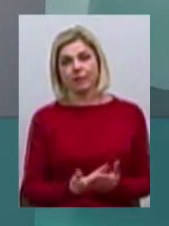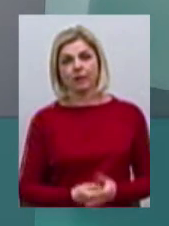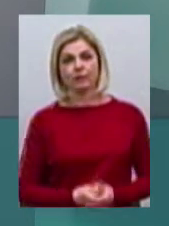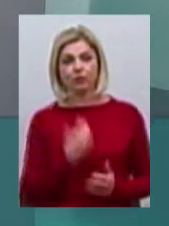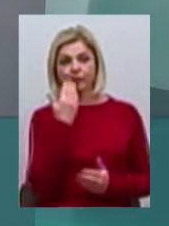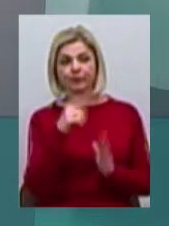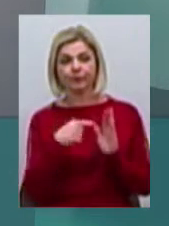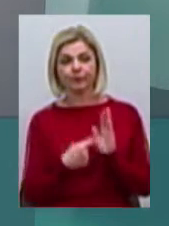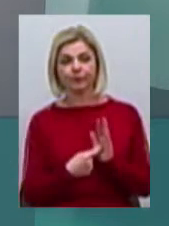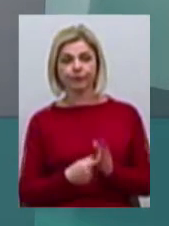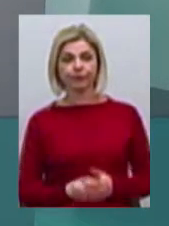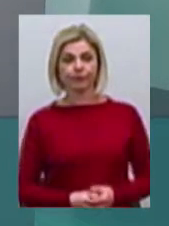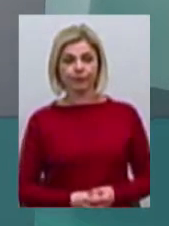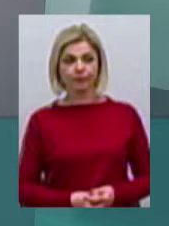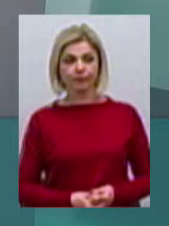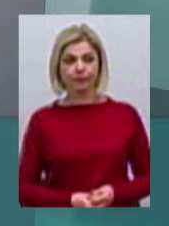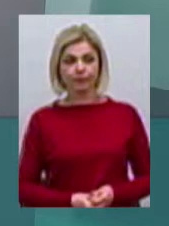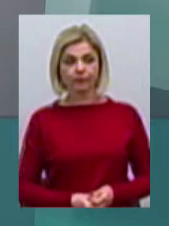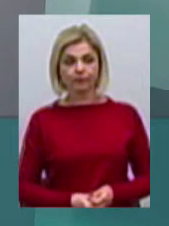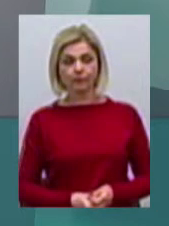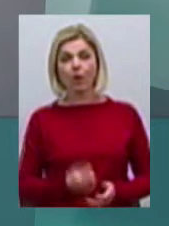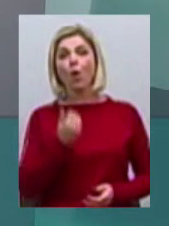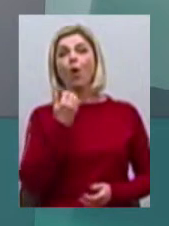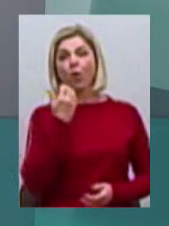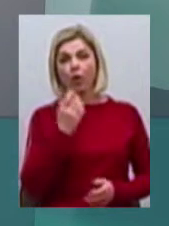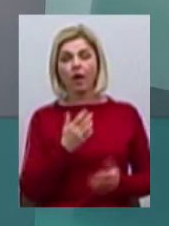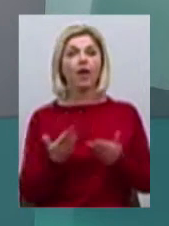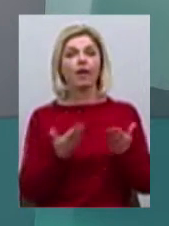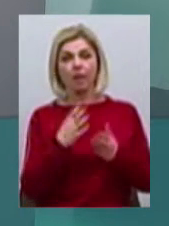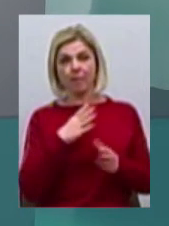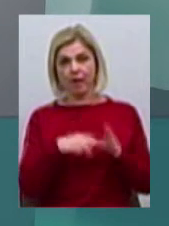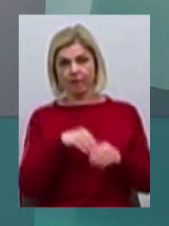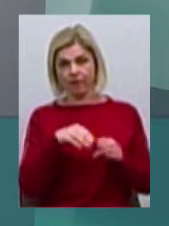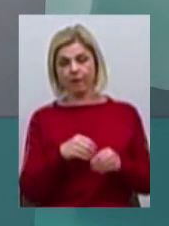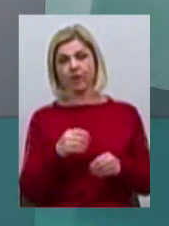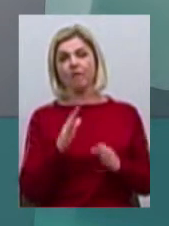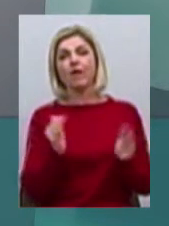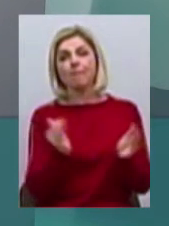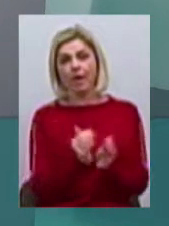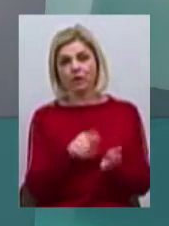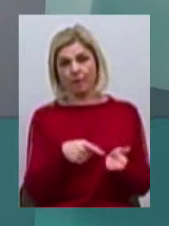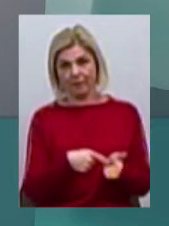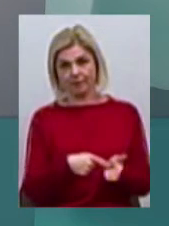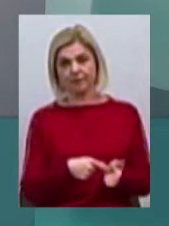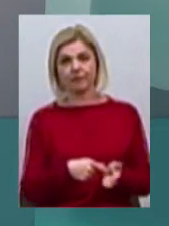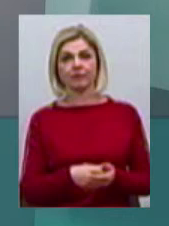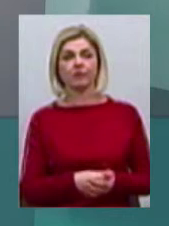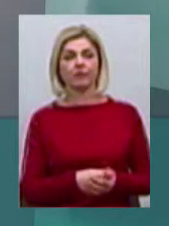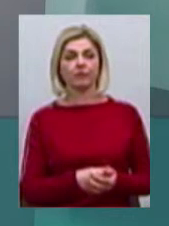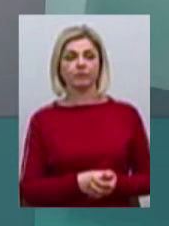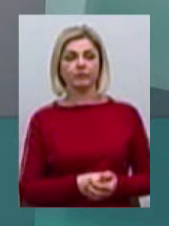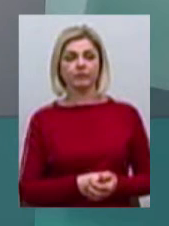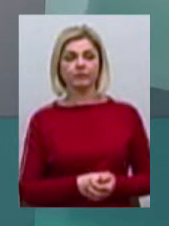В смислі когось обирати? Ну, які саме вибори відбувалися в менших містах, в інших громадах,